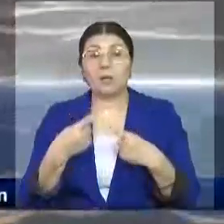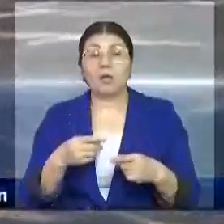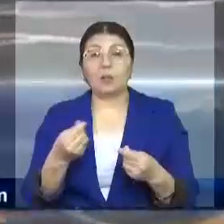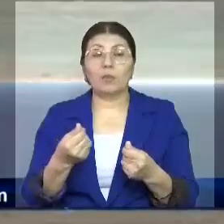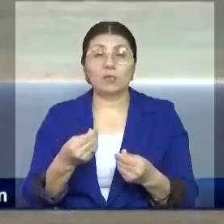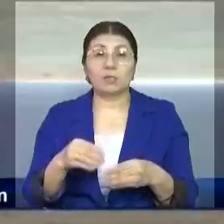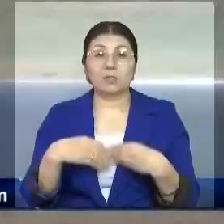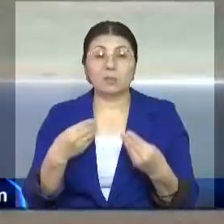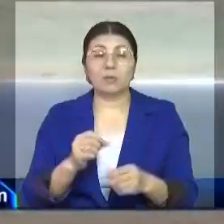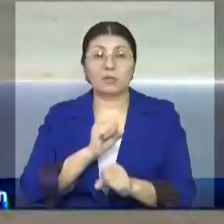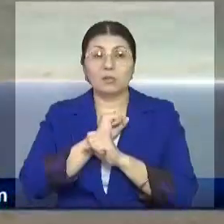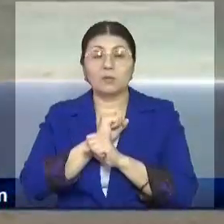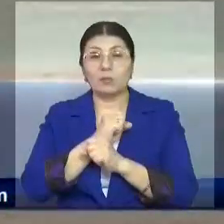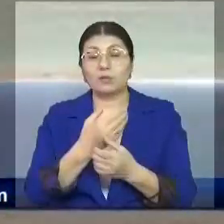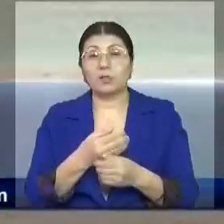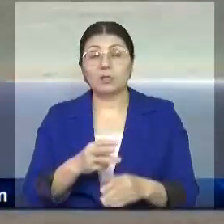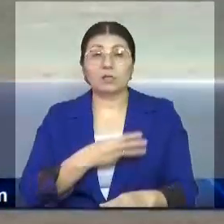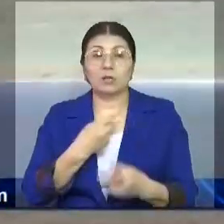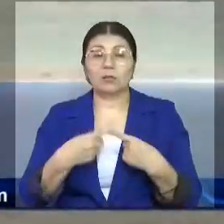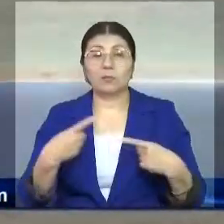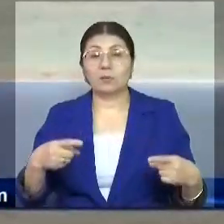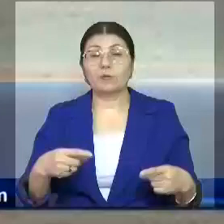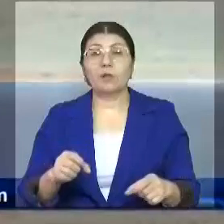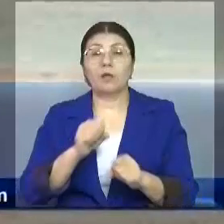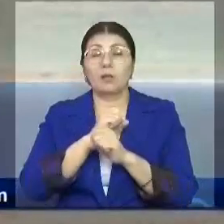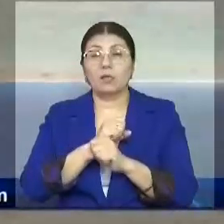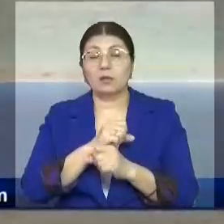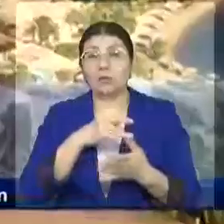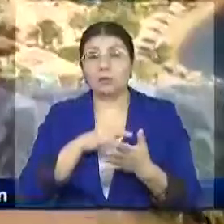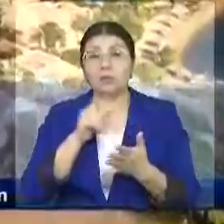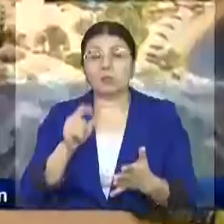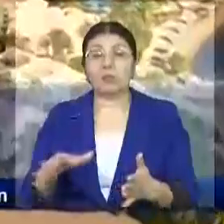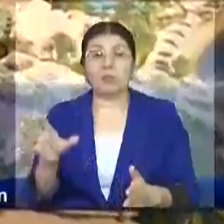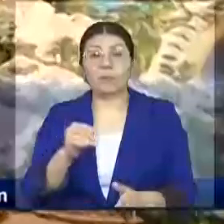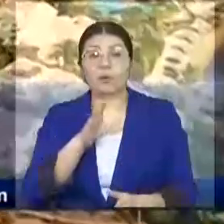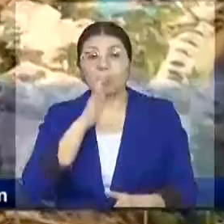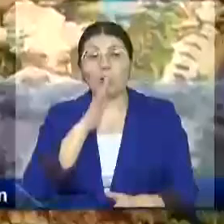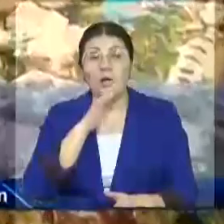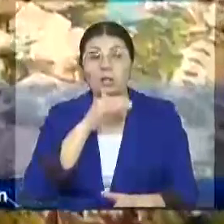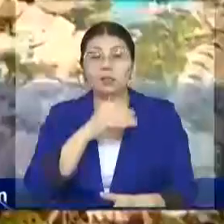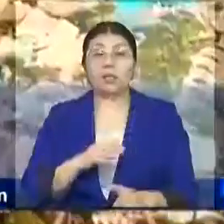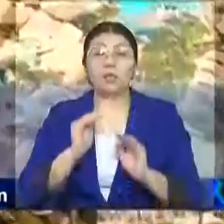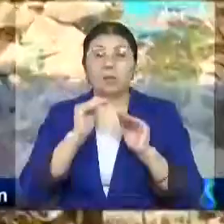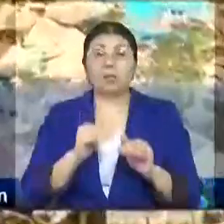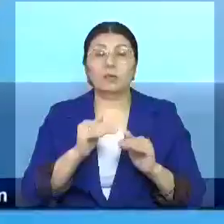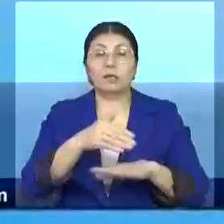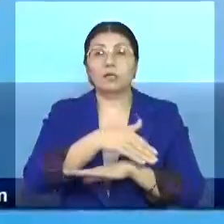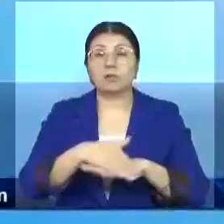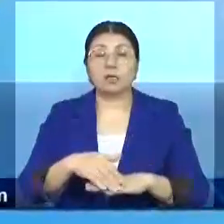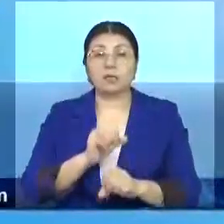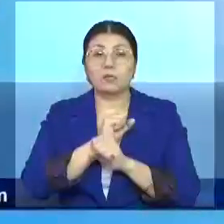жасайды. Себебі демалушылардың қалауы әртүрлі. Кейбір туристер бар уақытын теңіз жағасында өткізуді қаласа, кейбірі пирамидаларды